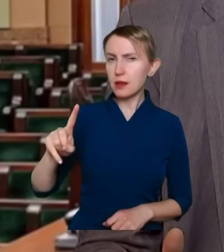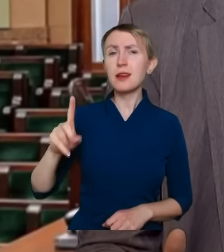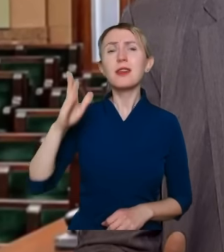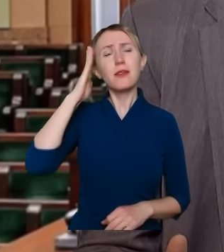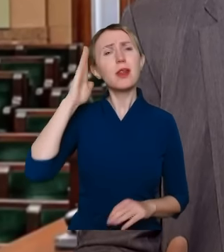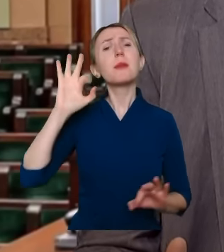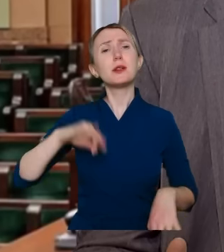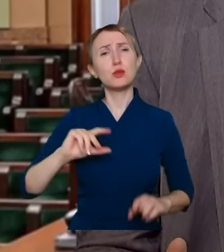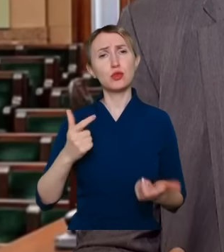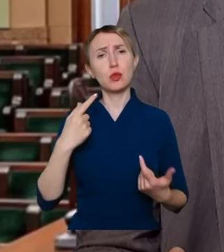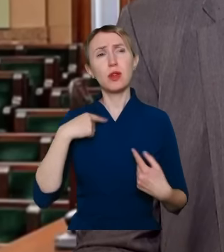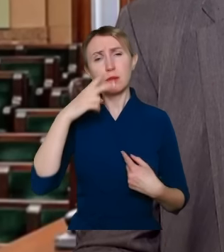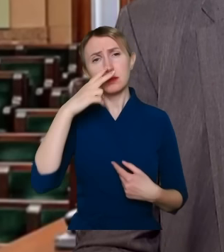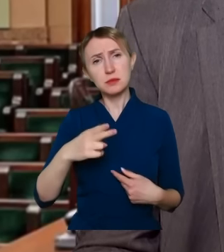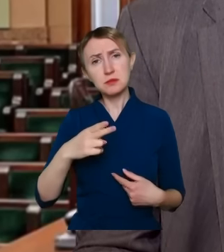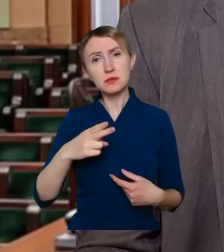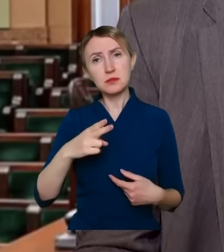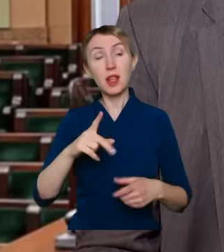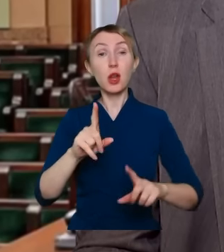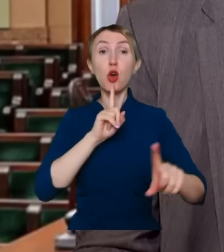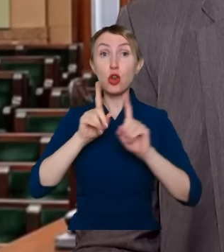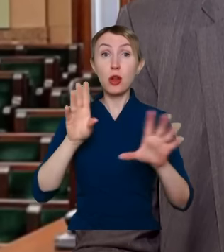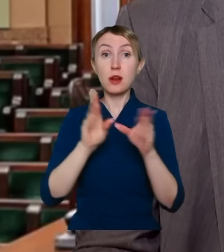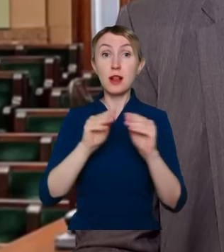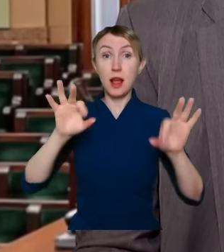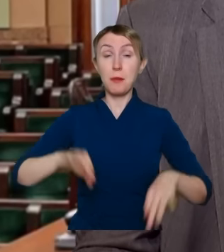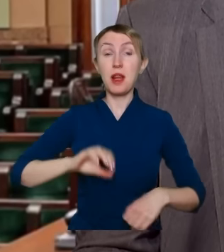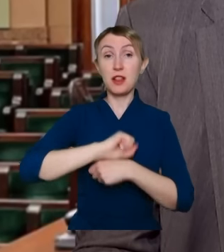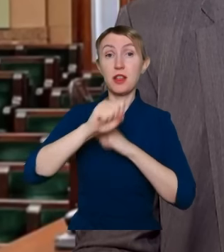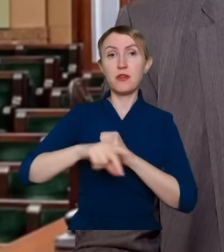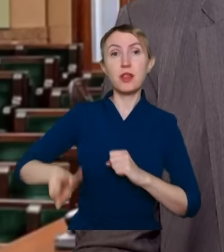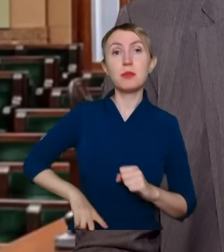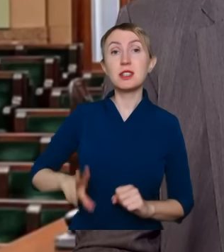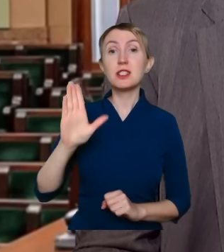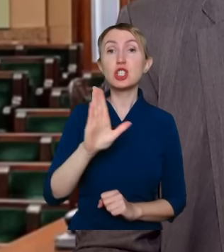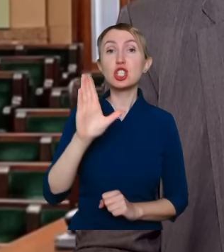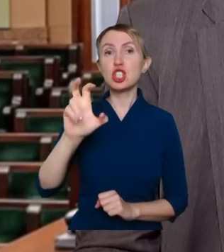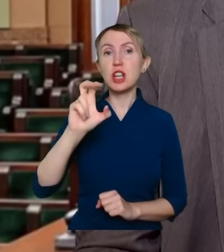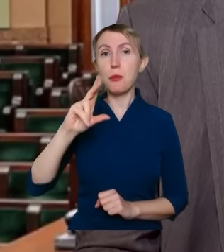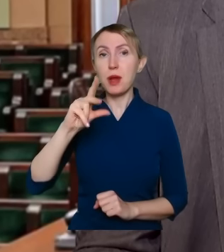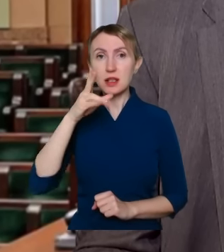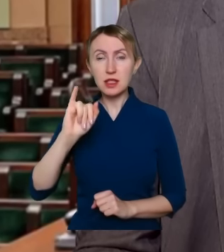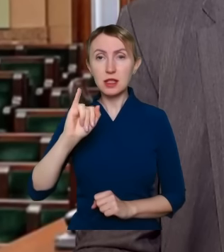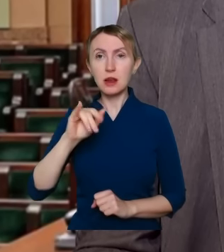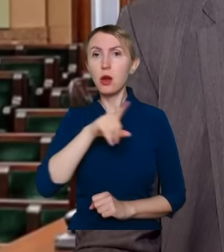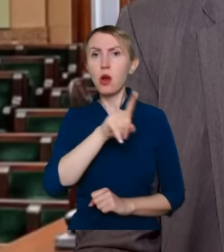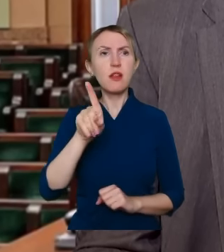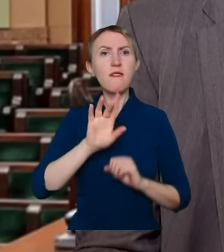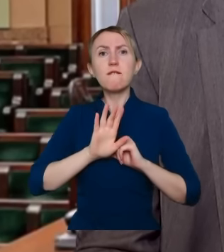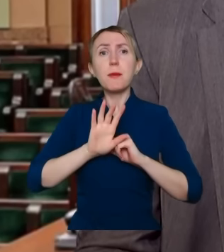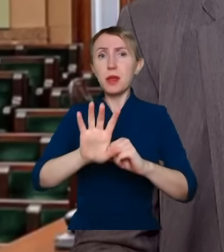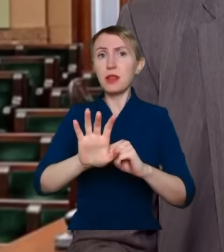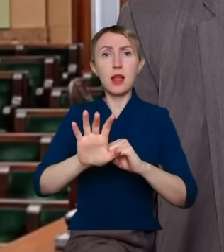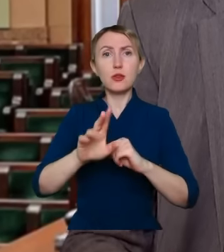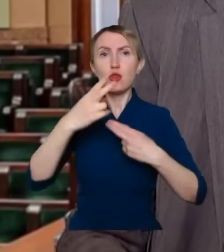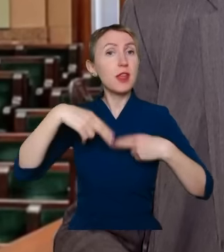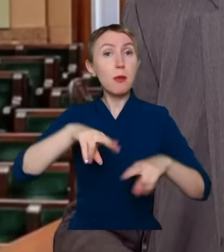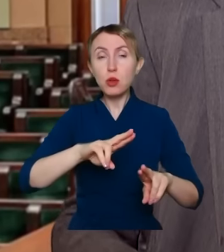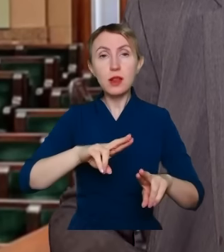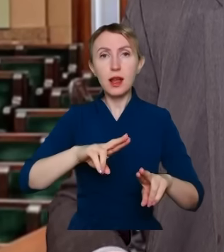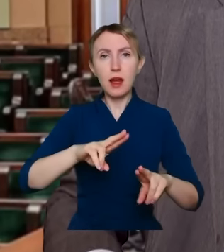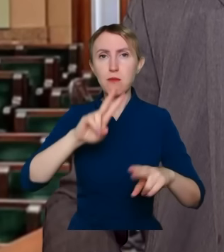najbardziej uderzyło że w rozmowie z panem wiceministrem szczepańskim którego wypchnęli któremu nie podlega